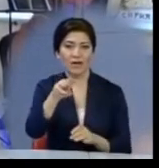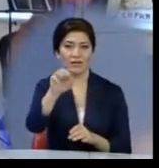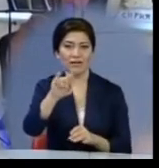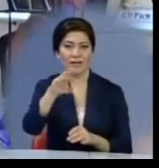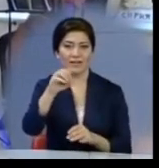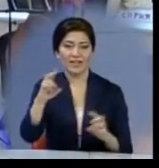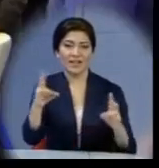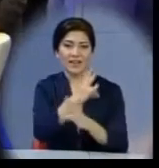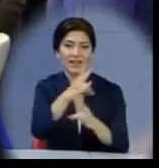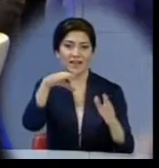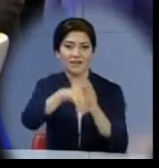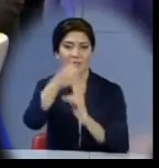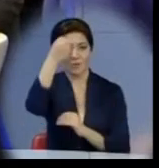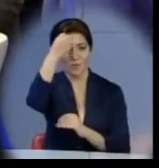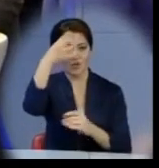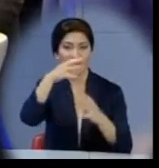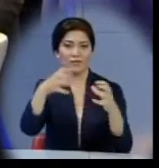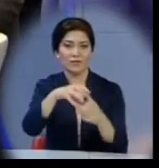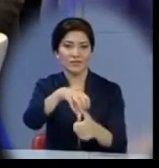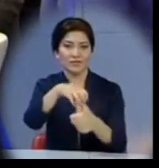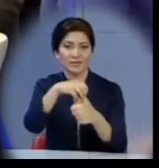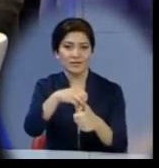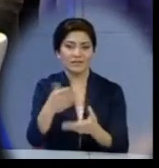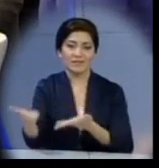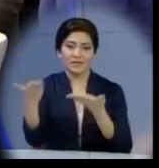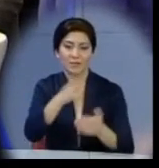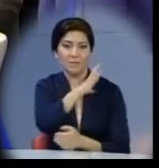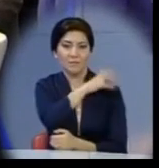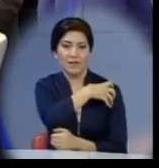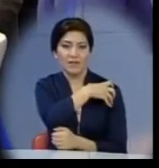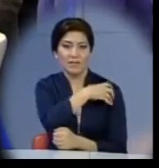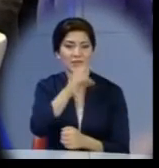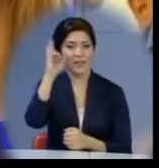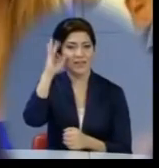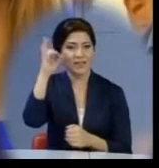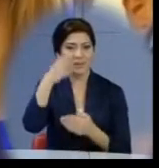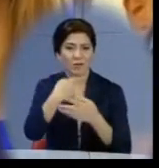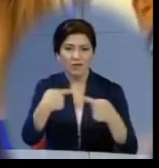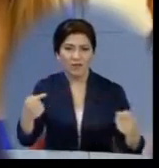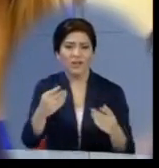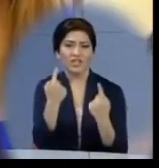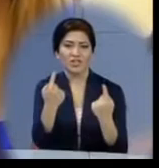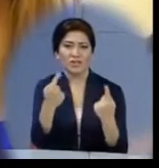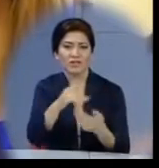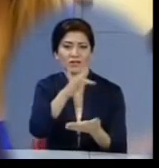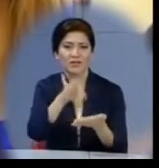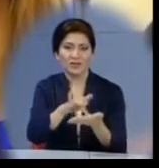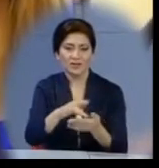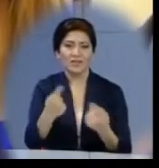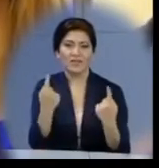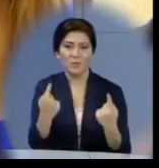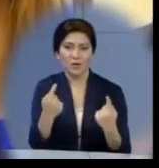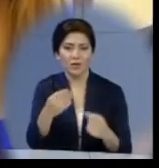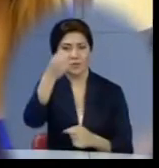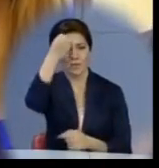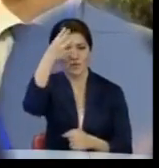մշակութային կենտրոնում։ Միջոցարմանը հրավիրված էին պետերբուրգում հավատարմագրված դիվանագետներ, կաղաքային իշխանությունների ներկայացուցիշներ,